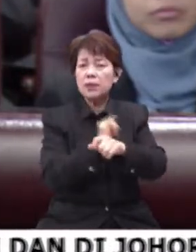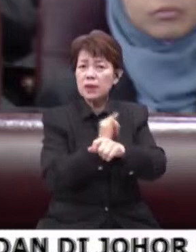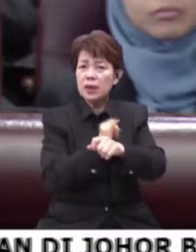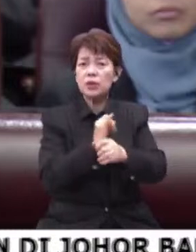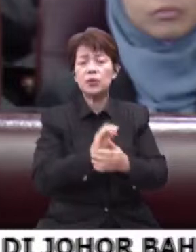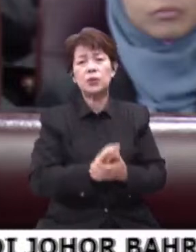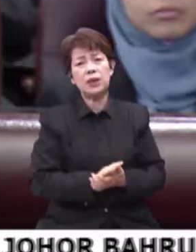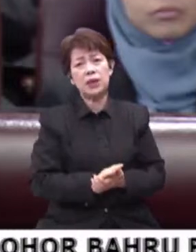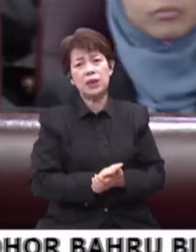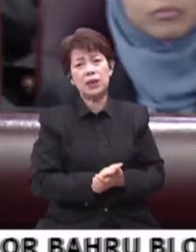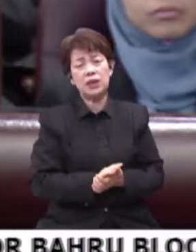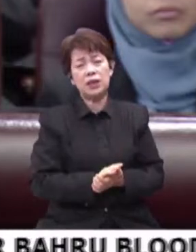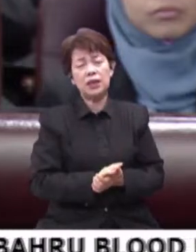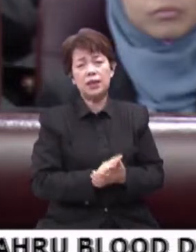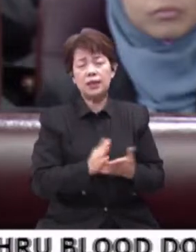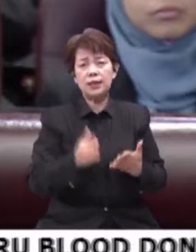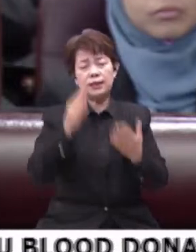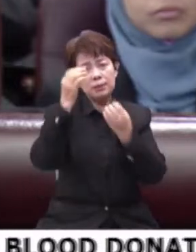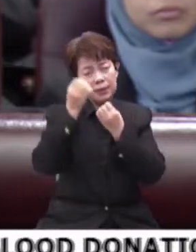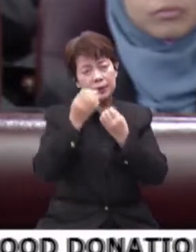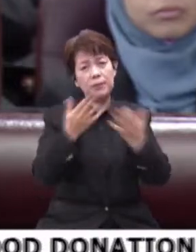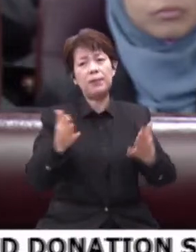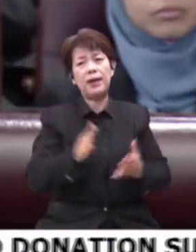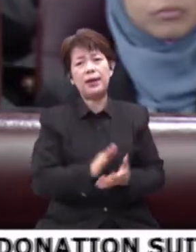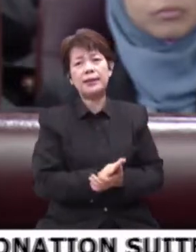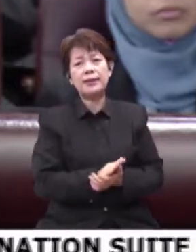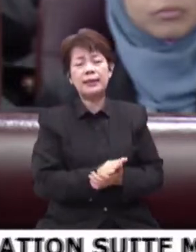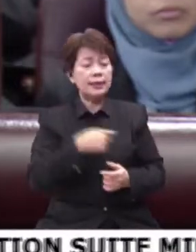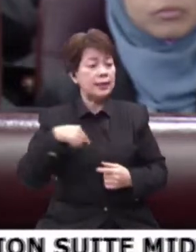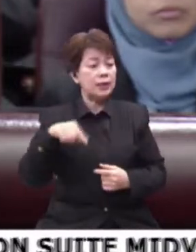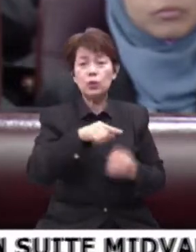untuk Maklumat pemerintah